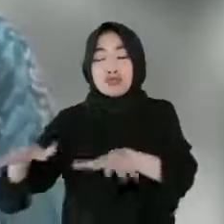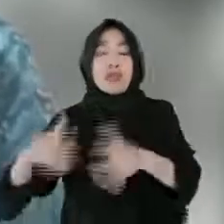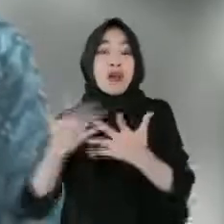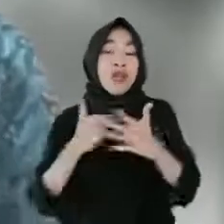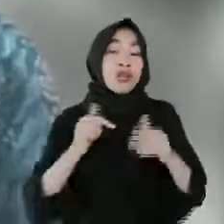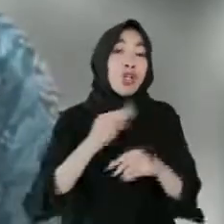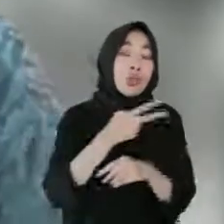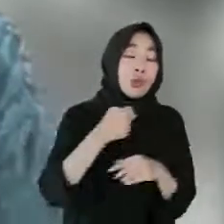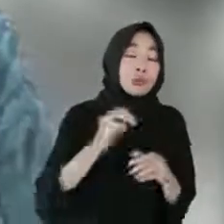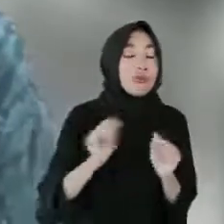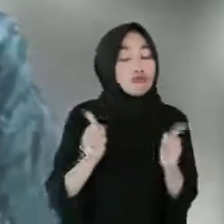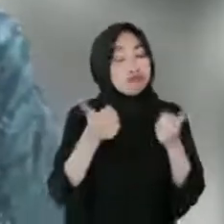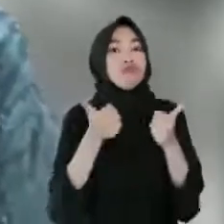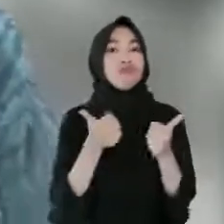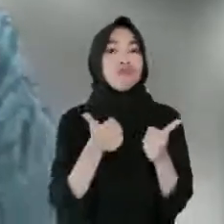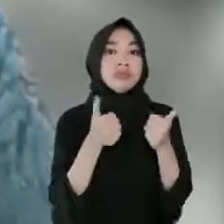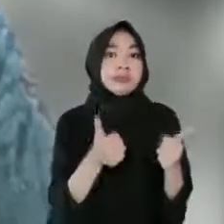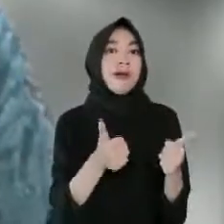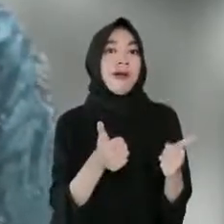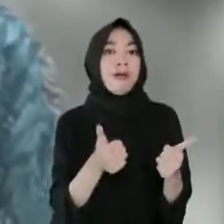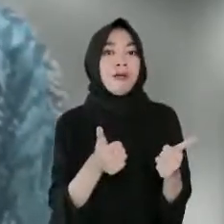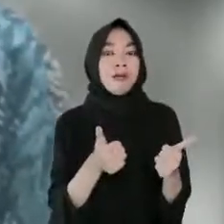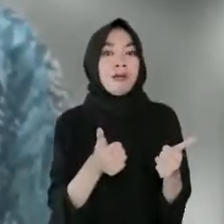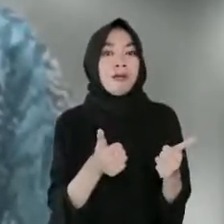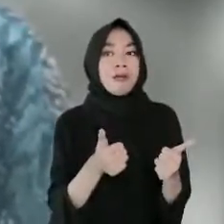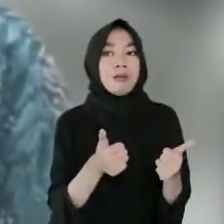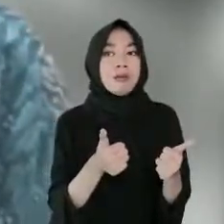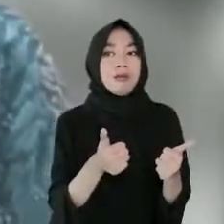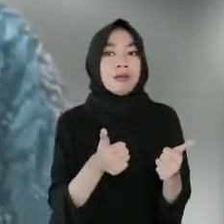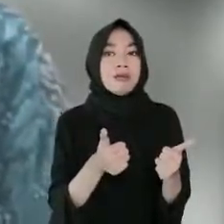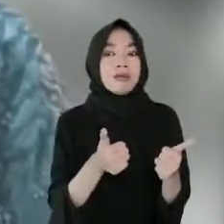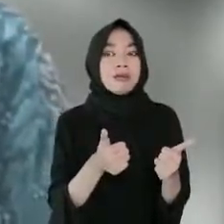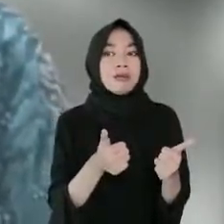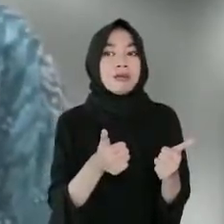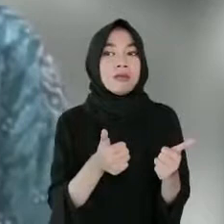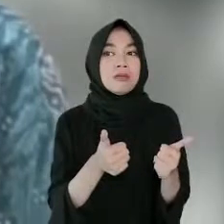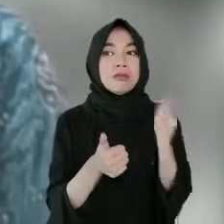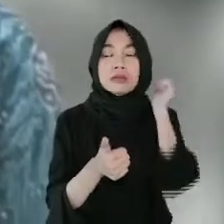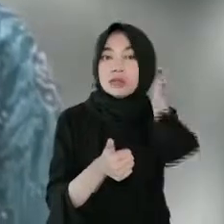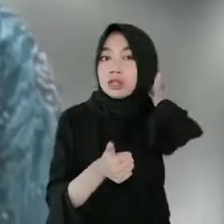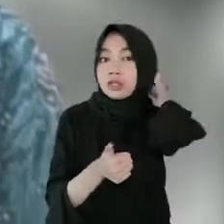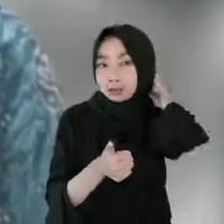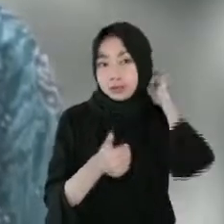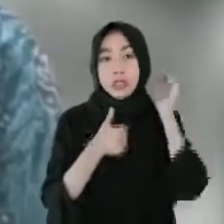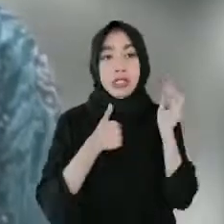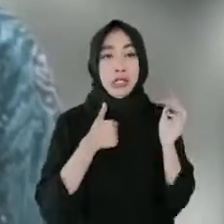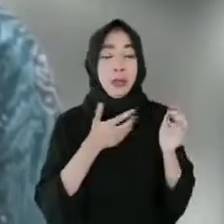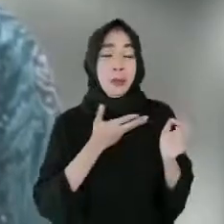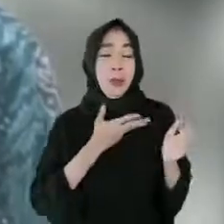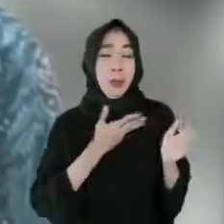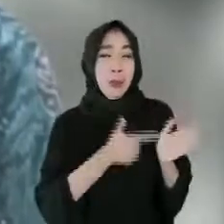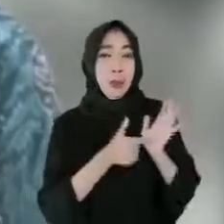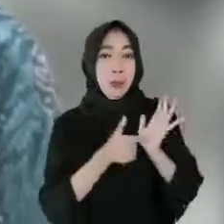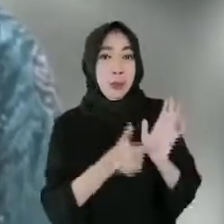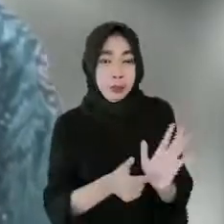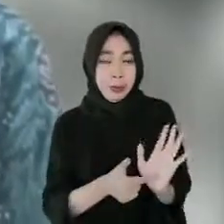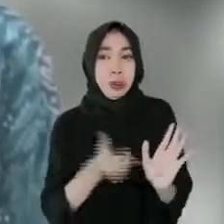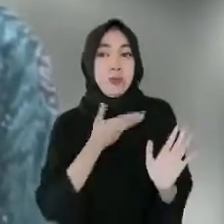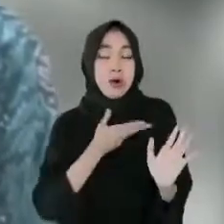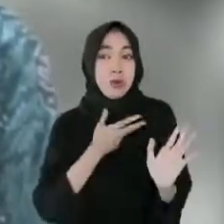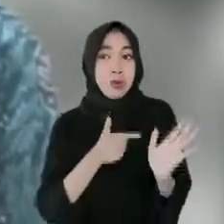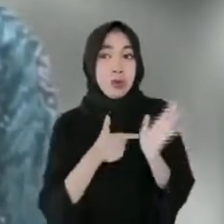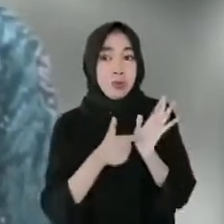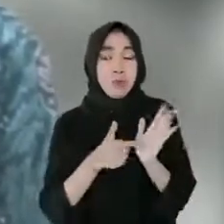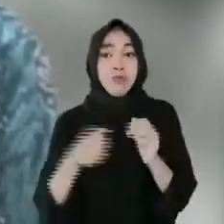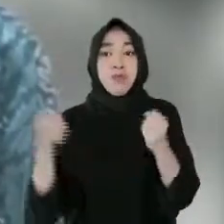sehingga kita Hai ingin membuktikan bahwa kita bisa mengelola ya